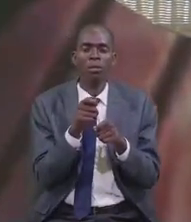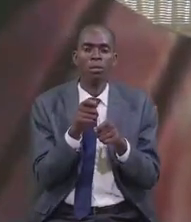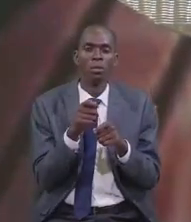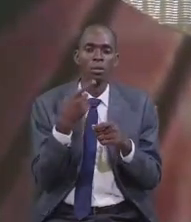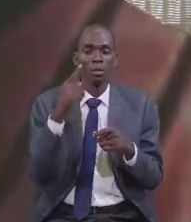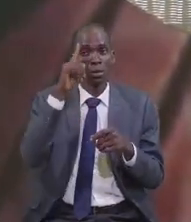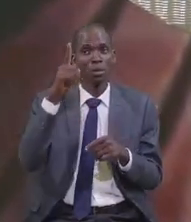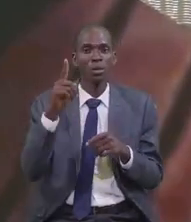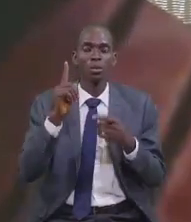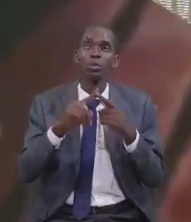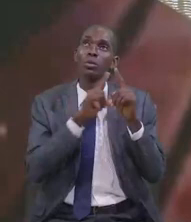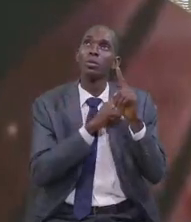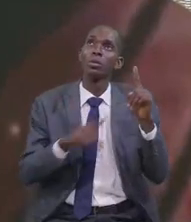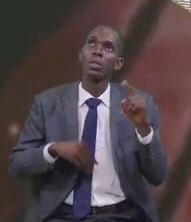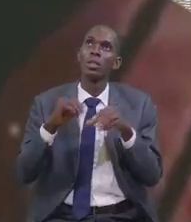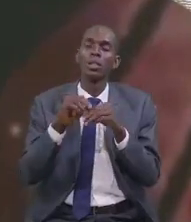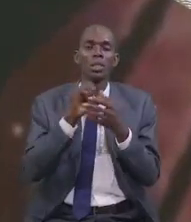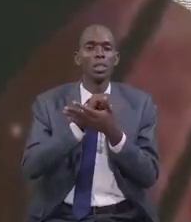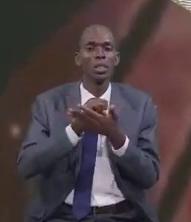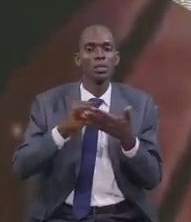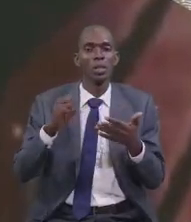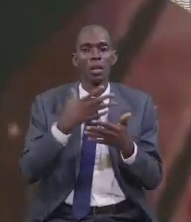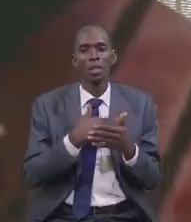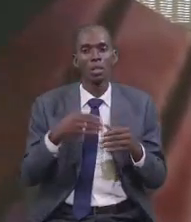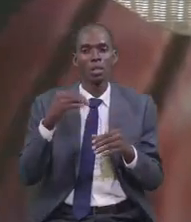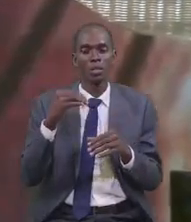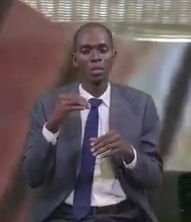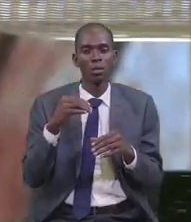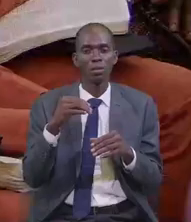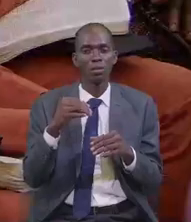à la sanctification. Et